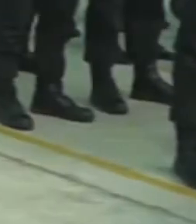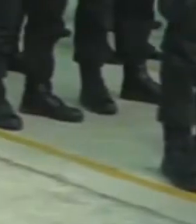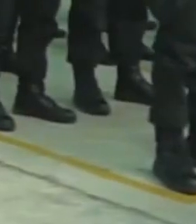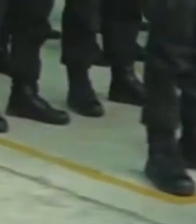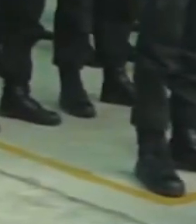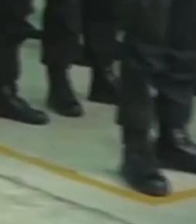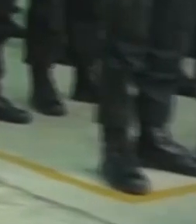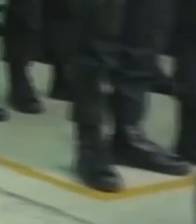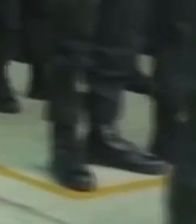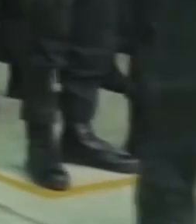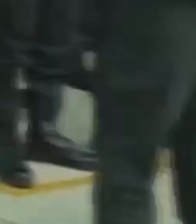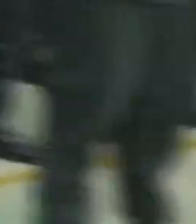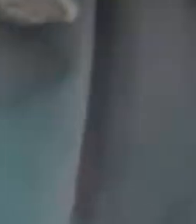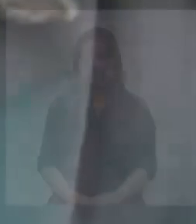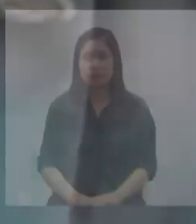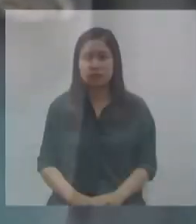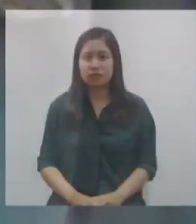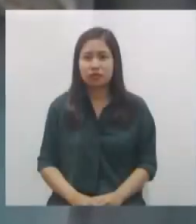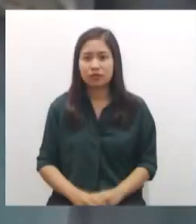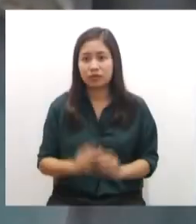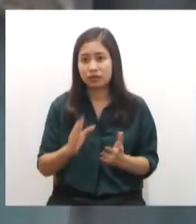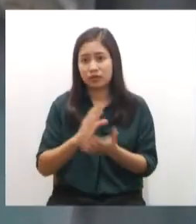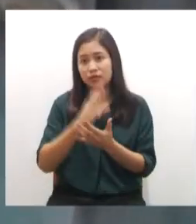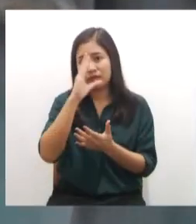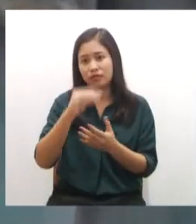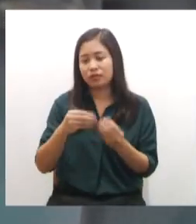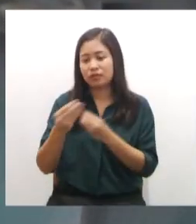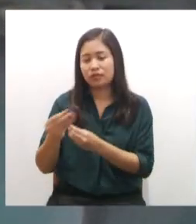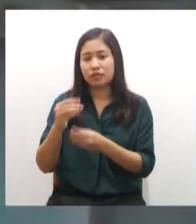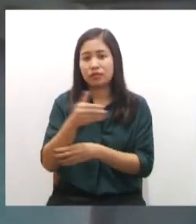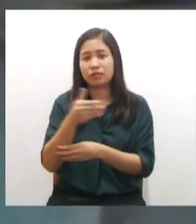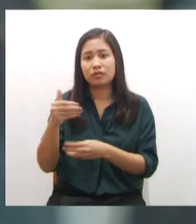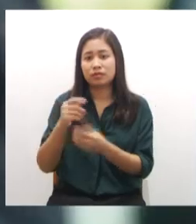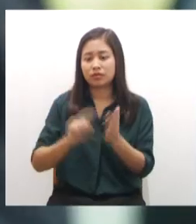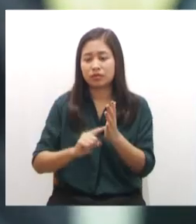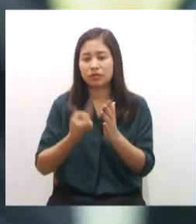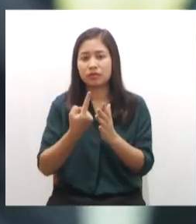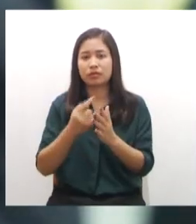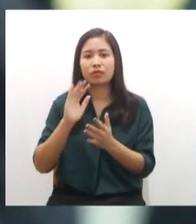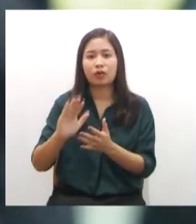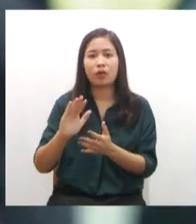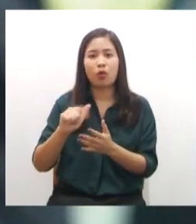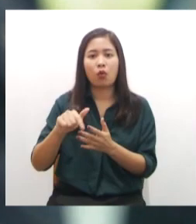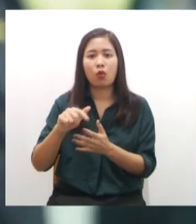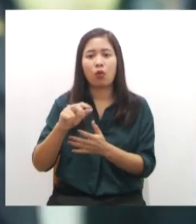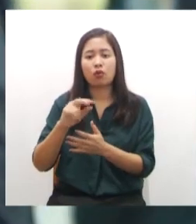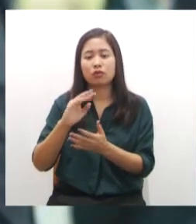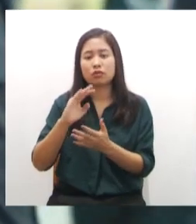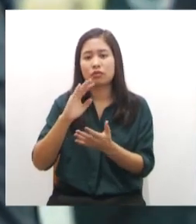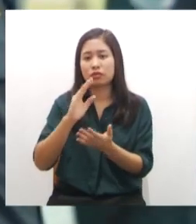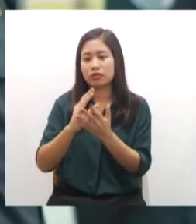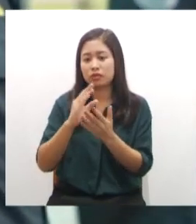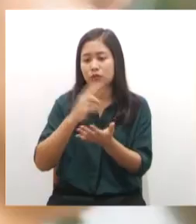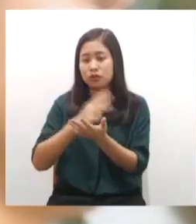นักศึกษาวิชาทหารหรือรอสทคือบุคคลที่อยู่ในระหว่างการเข้ารับการฝึกวิชาทห